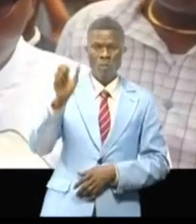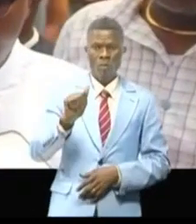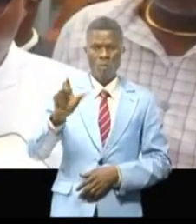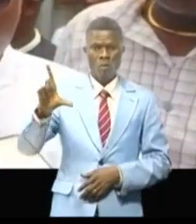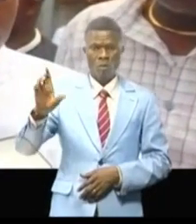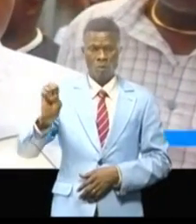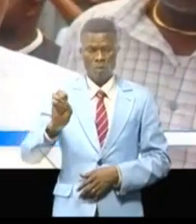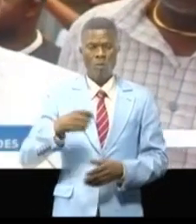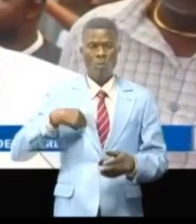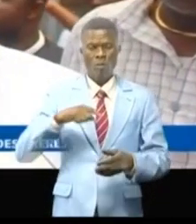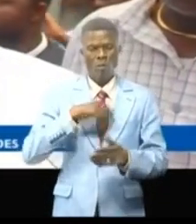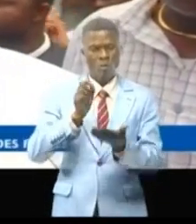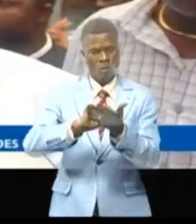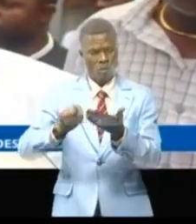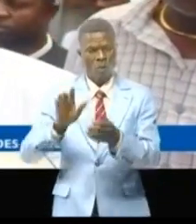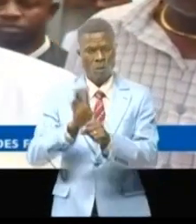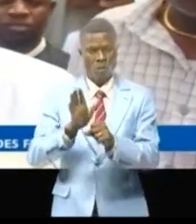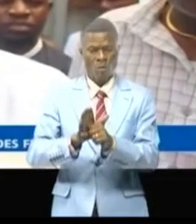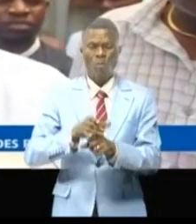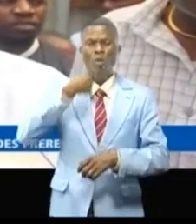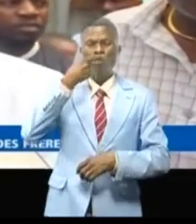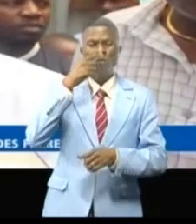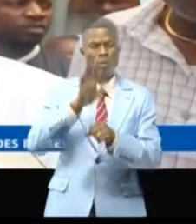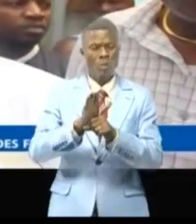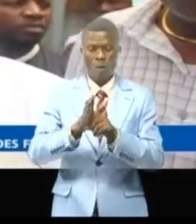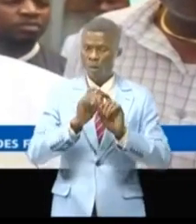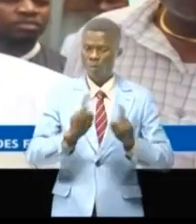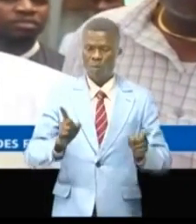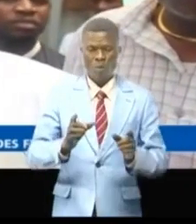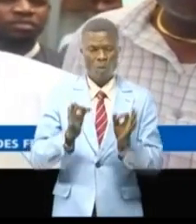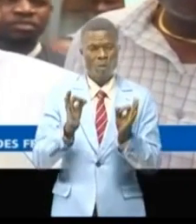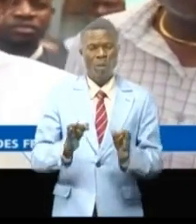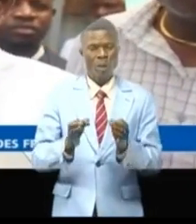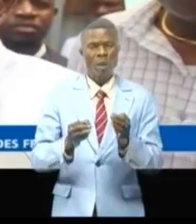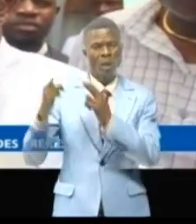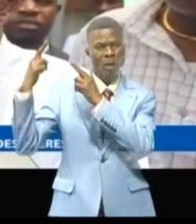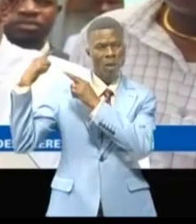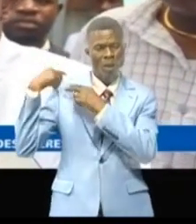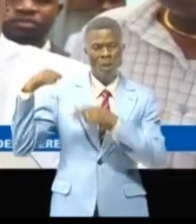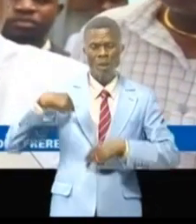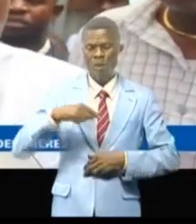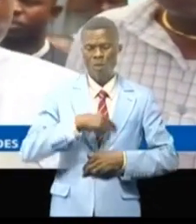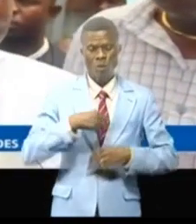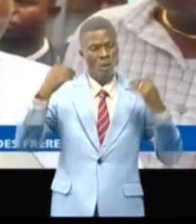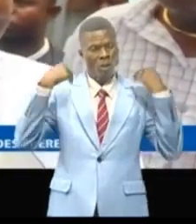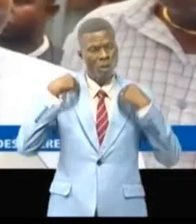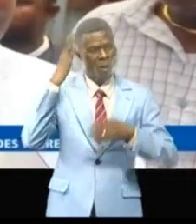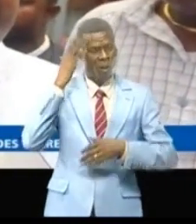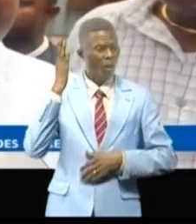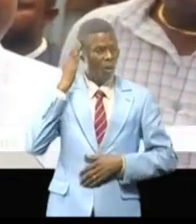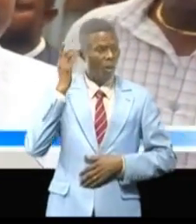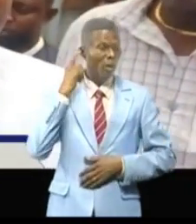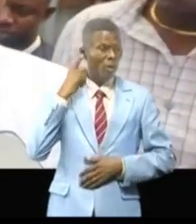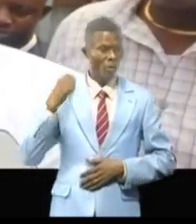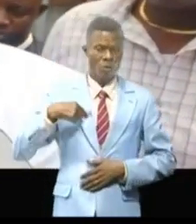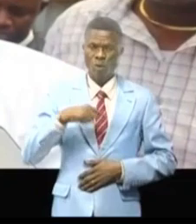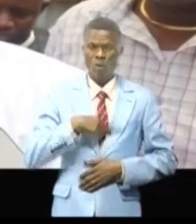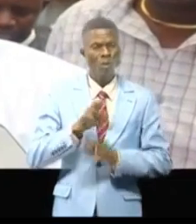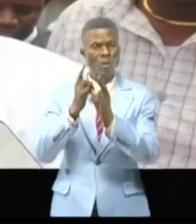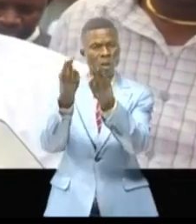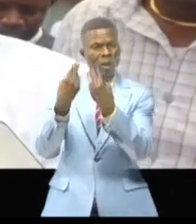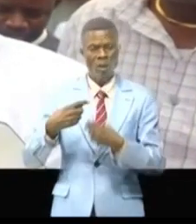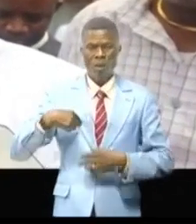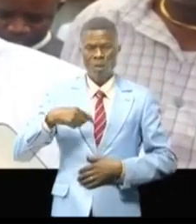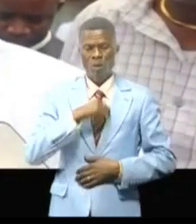nous avons eu à parler, mais nous nous rendons compte que nous ne sommes pas entendus et comme si nos écrits sont restés lettres mortes. Nous avons